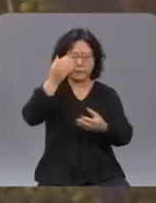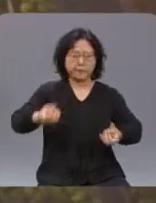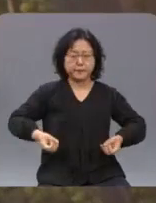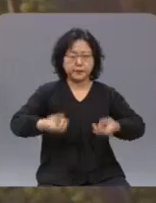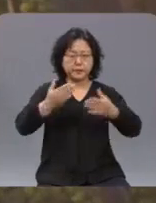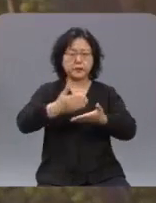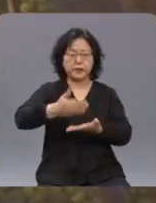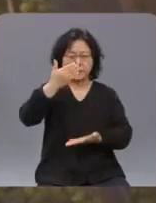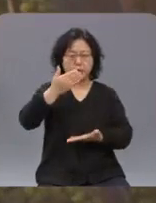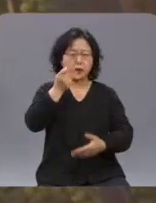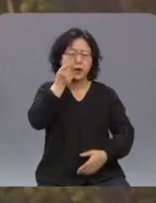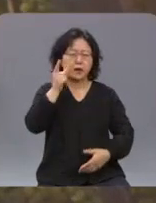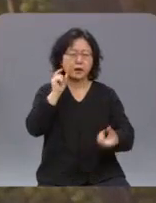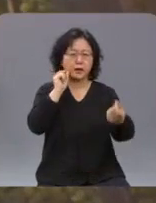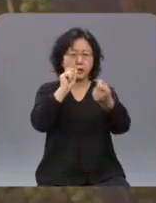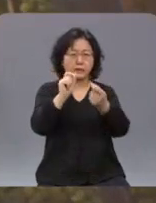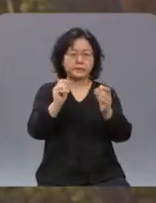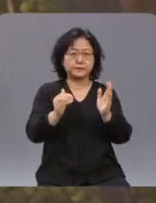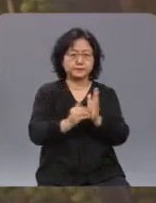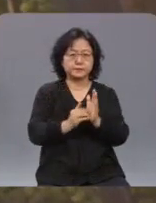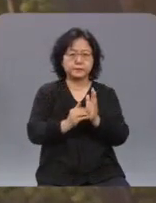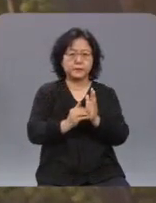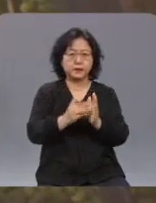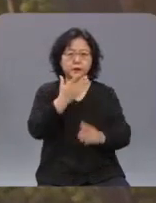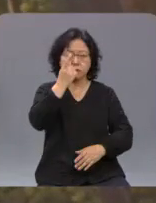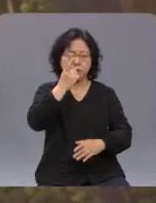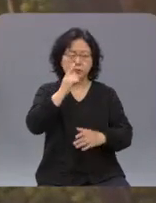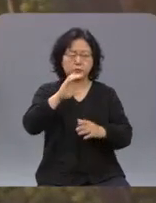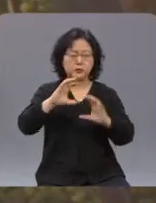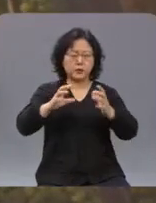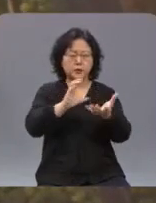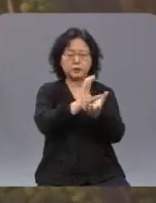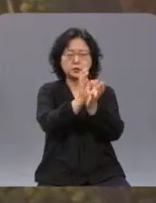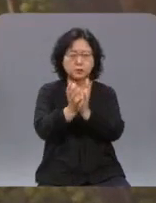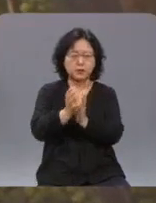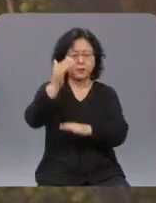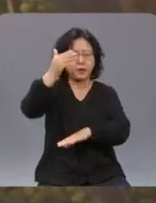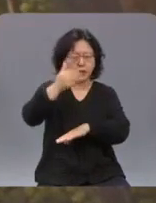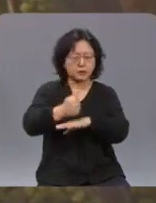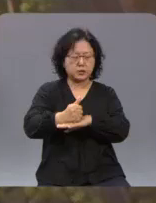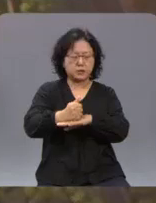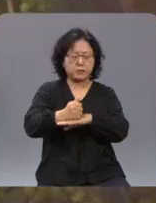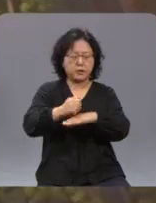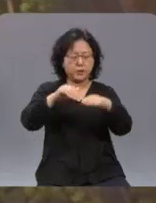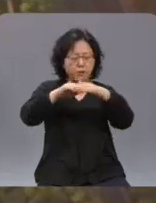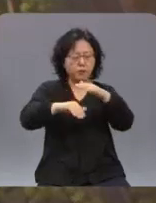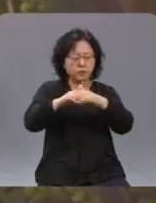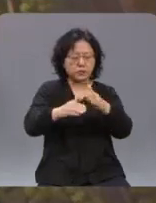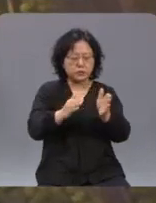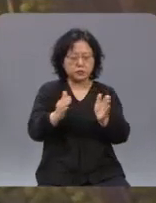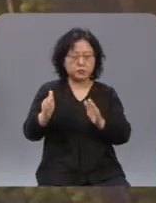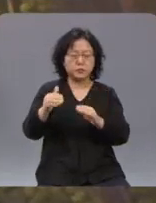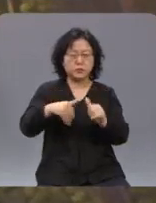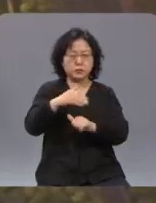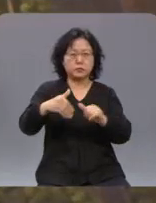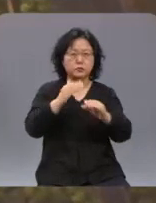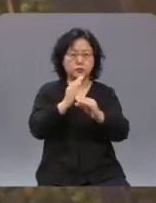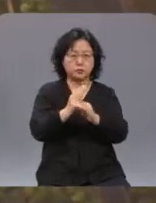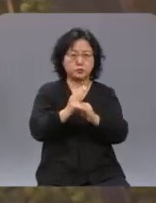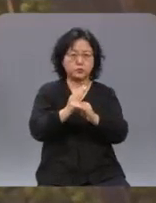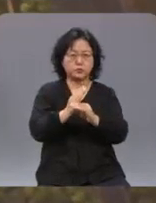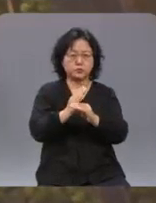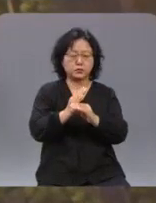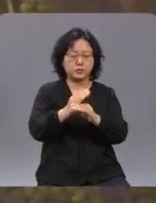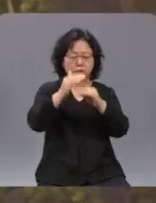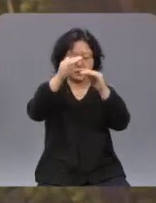개막일이 꼭 한 달 앞으로 다가왔습니다 순천만 국제정원에서는 막바지 기반공사가 한창인데요 박람회 준비